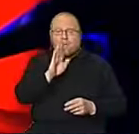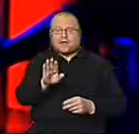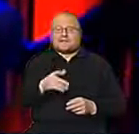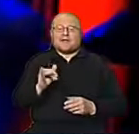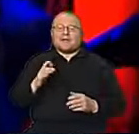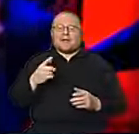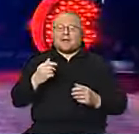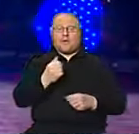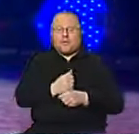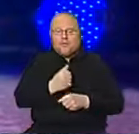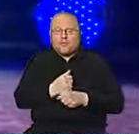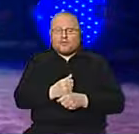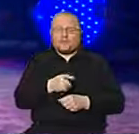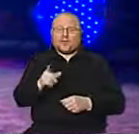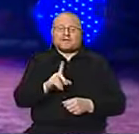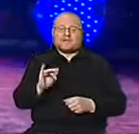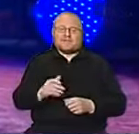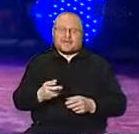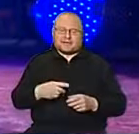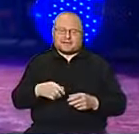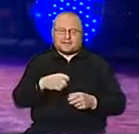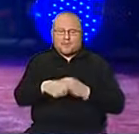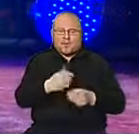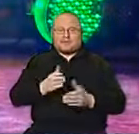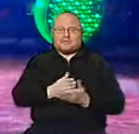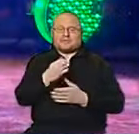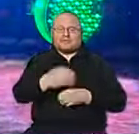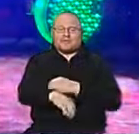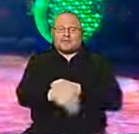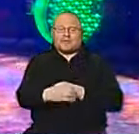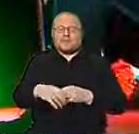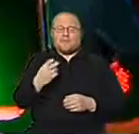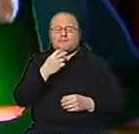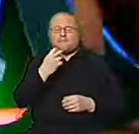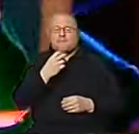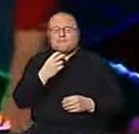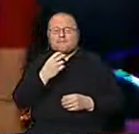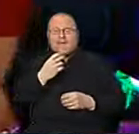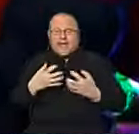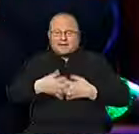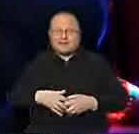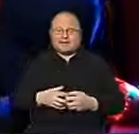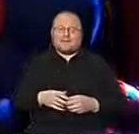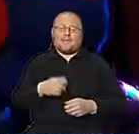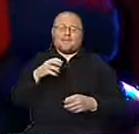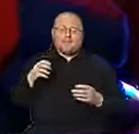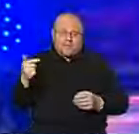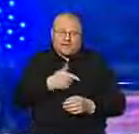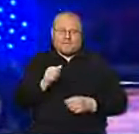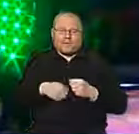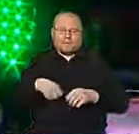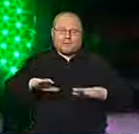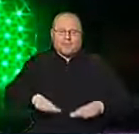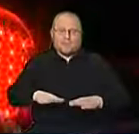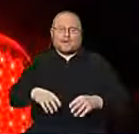i robotów. To Zbyszek, skonstruowany przez studentów mechaniki i robotyki Politechniki Łódzkiej. Potrafi robić pompki, kucać